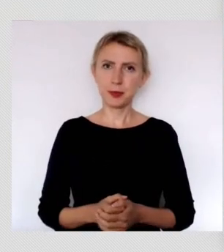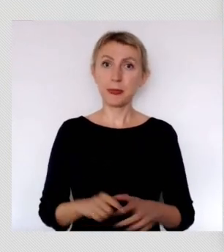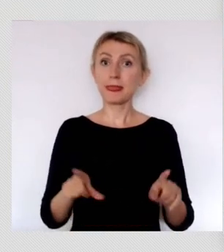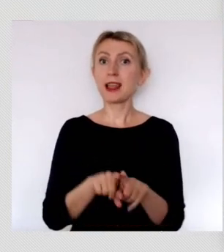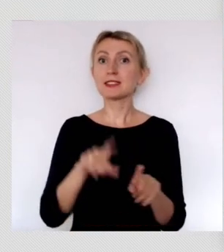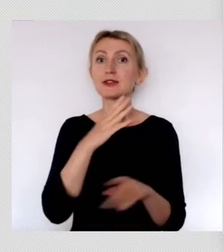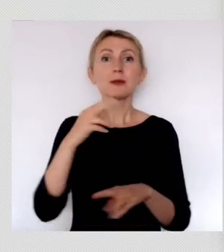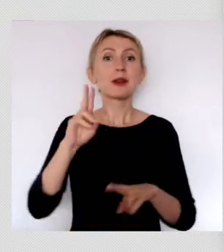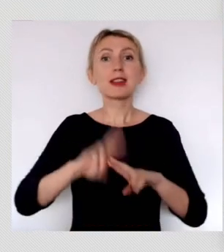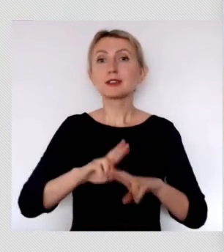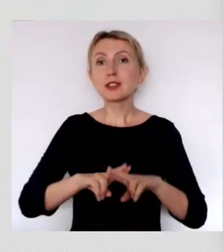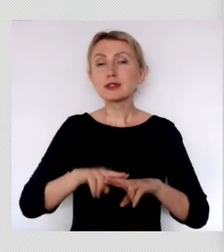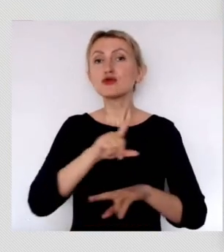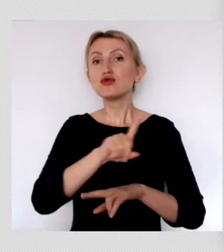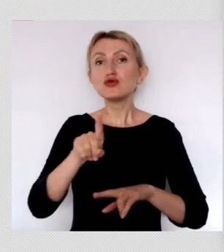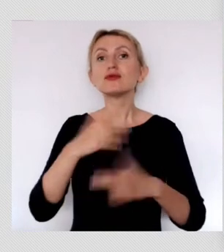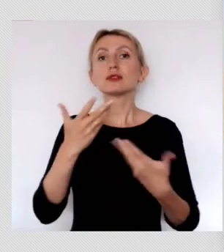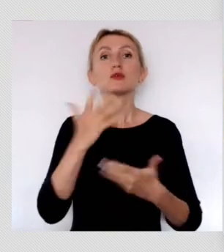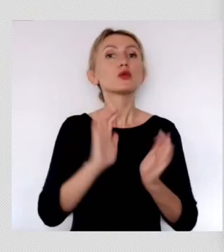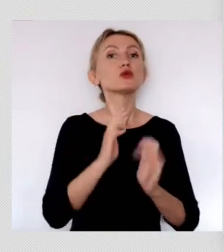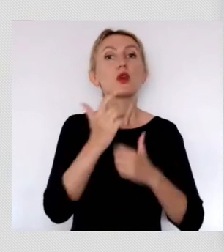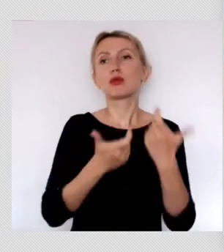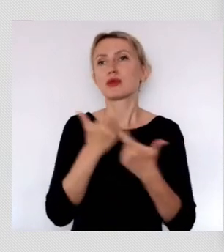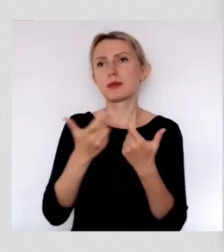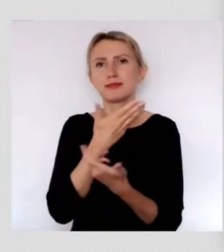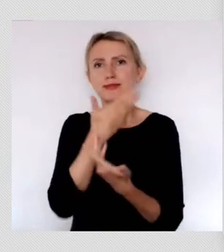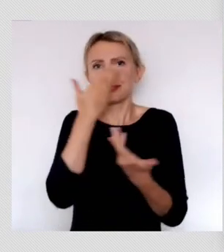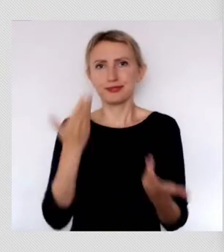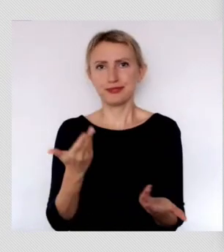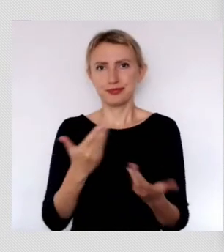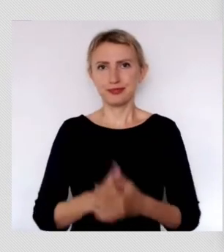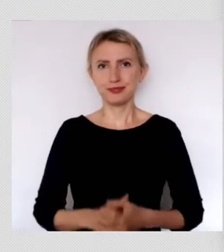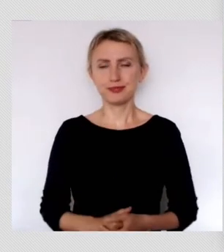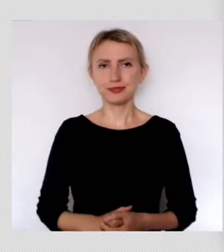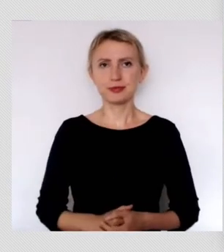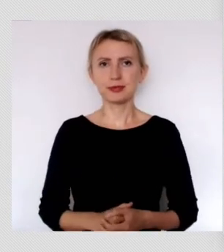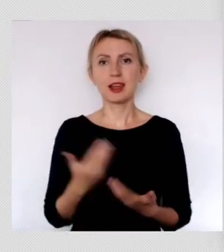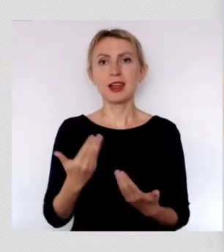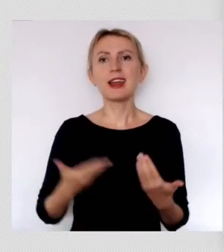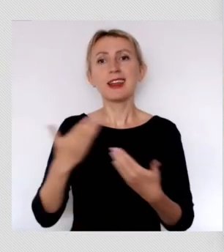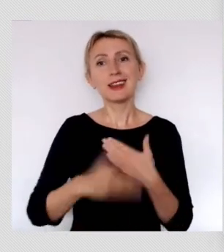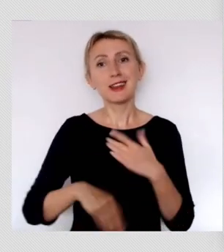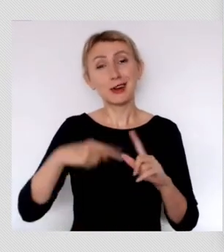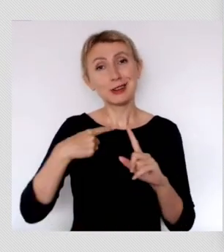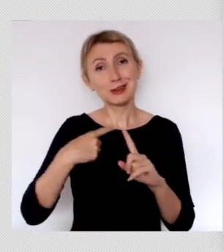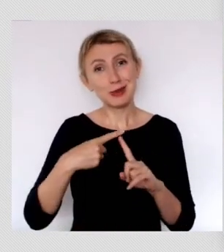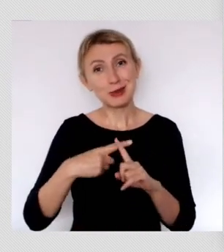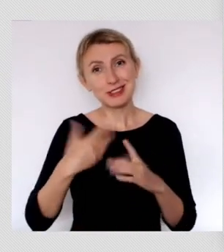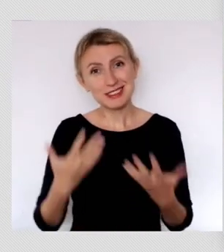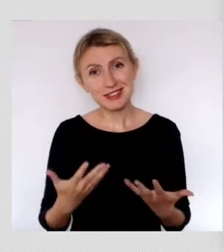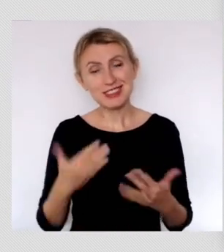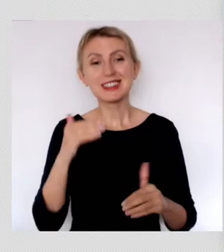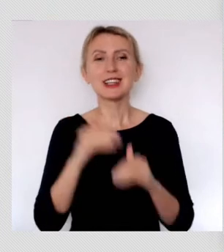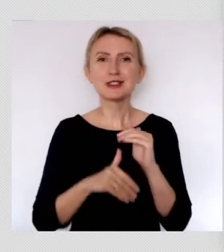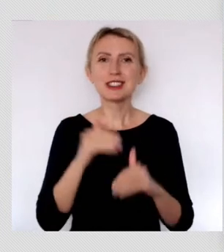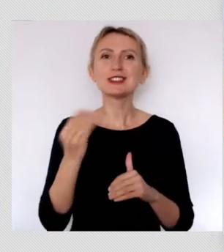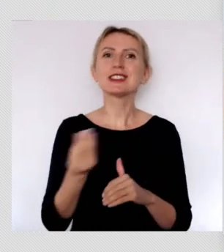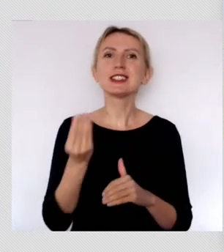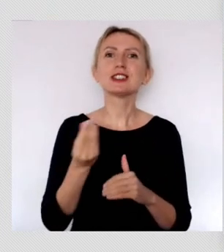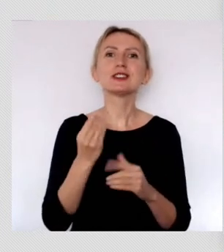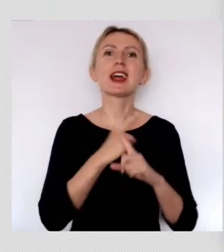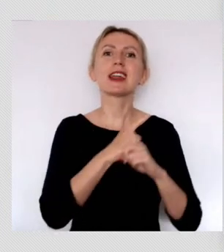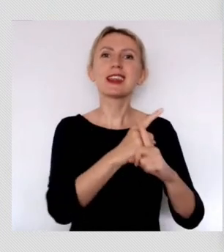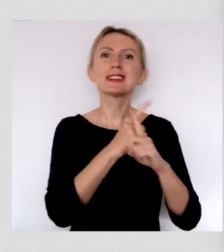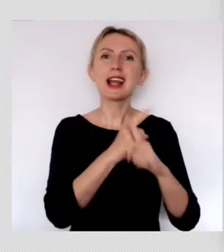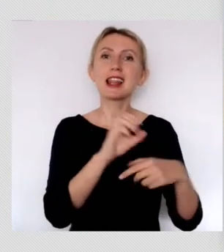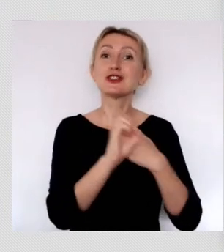instrumentów do tego, aby takie dochodzenie prowadzić. No i na koniec coś pozytywnego. Na całe szczęście są jeszcze niezależne media